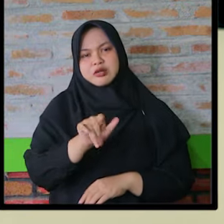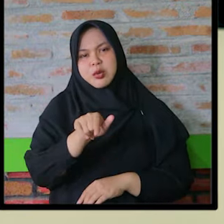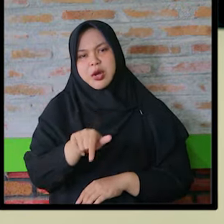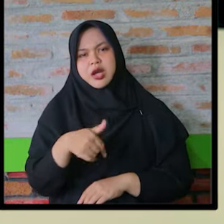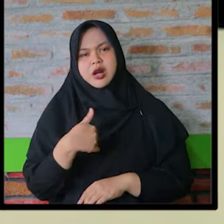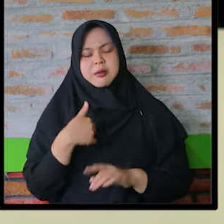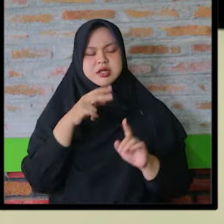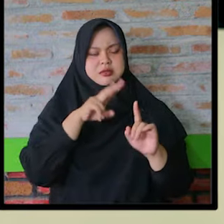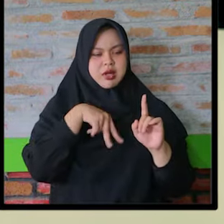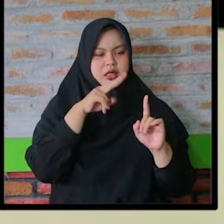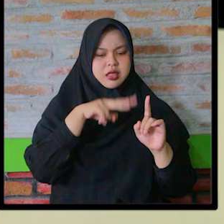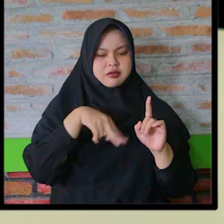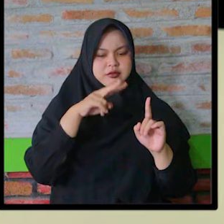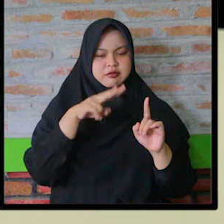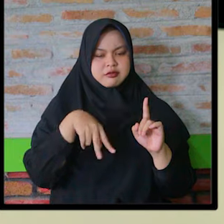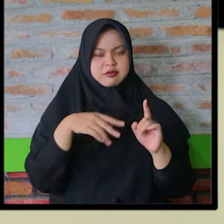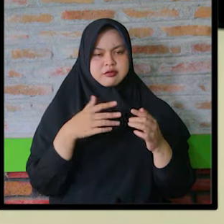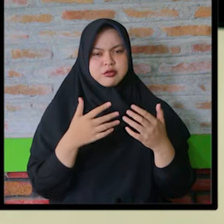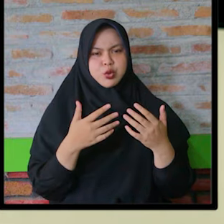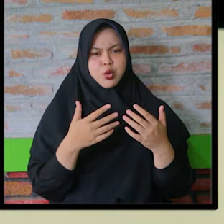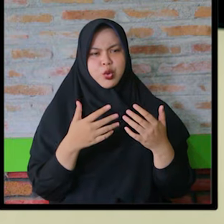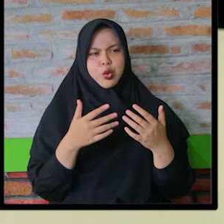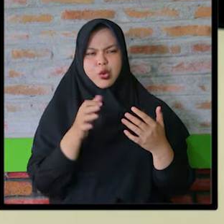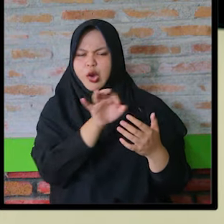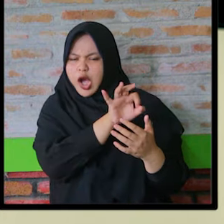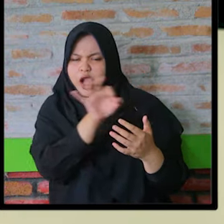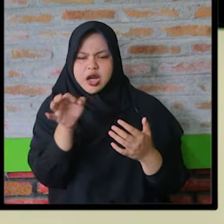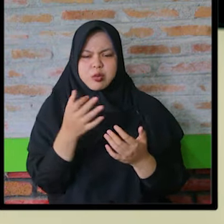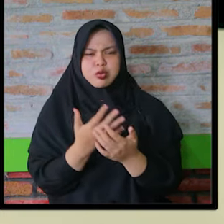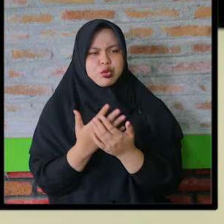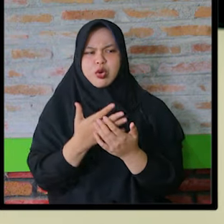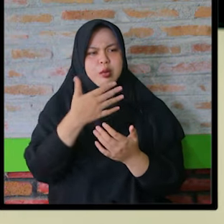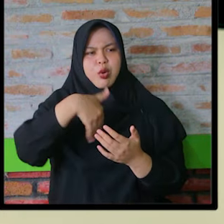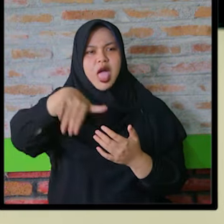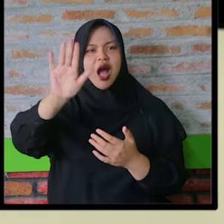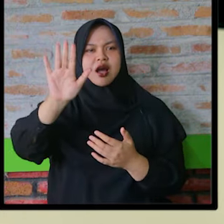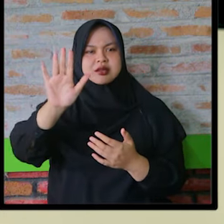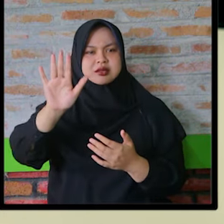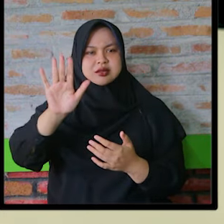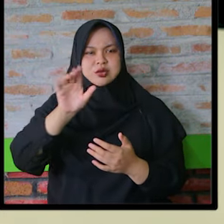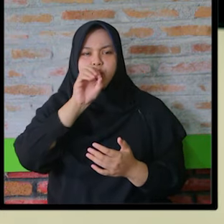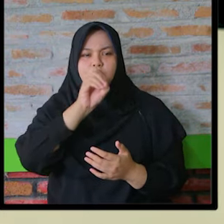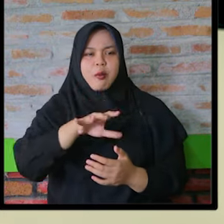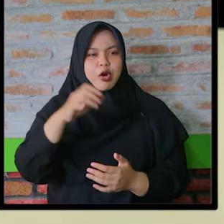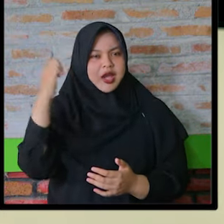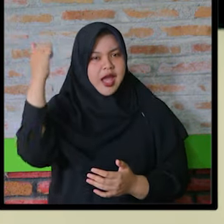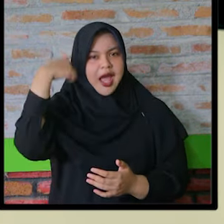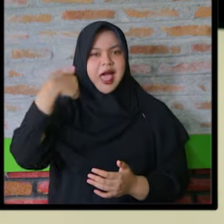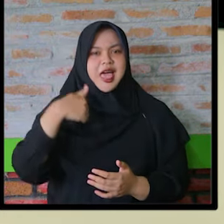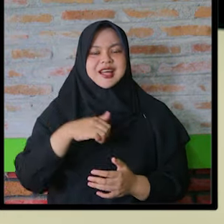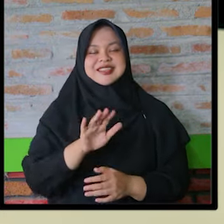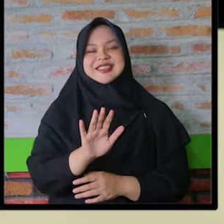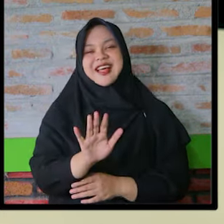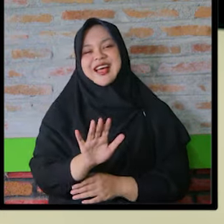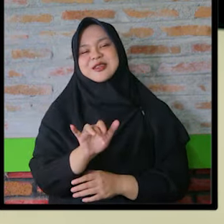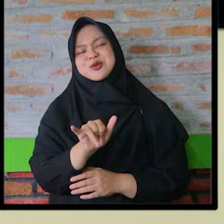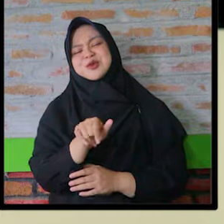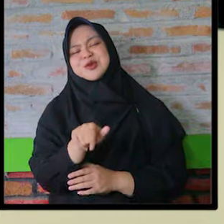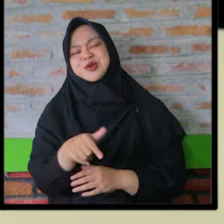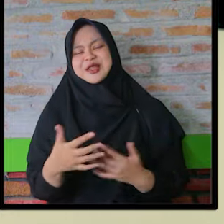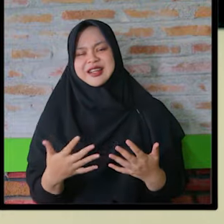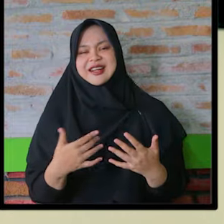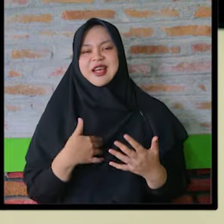ada perspektif W buktine Mbok wis nang mulih Kandani Angel misalnya kan gitu ada juga kan